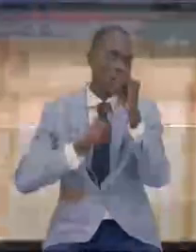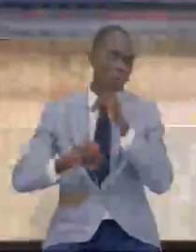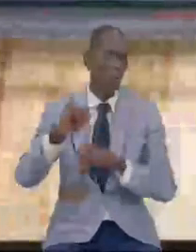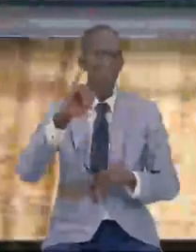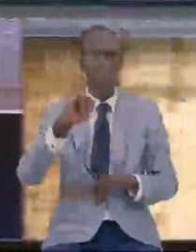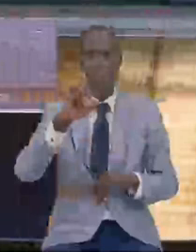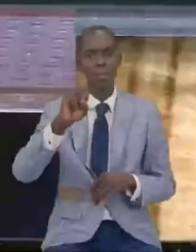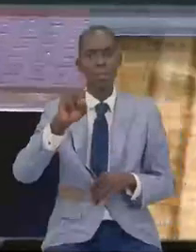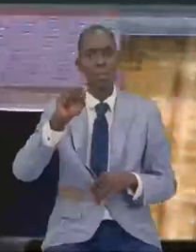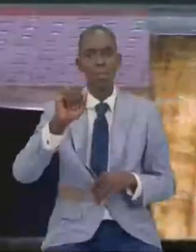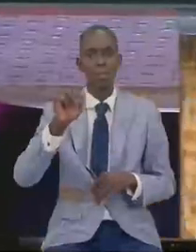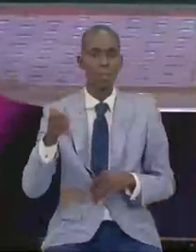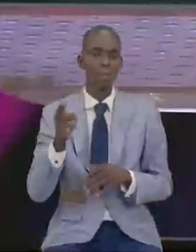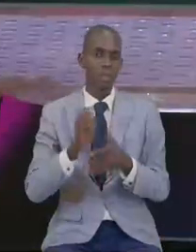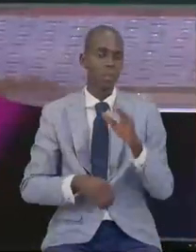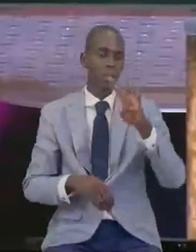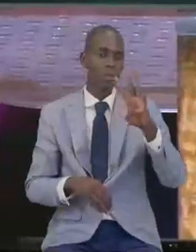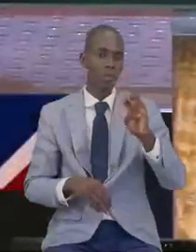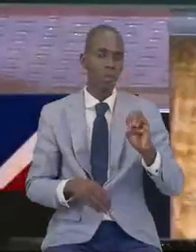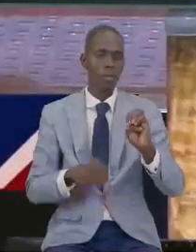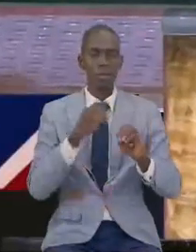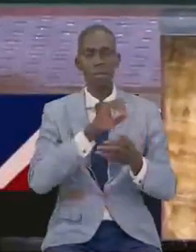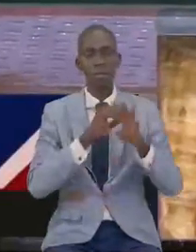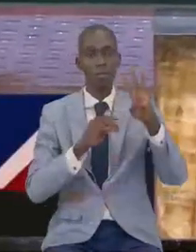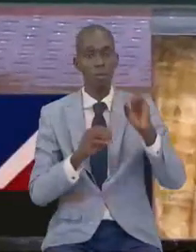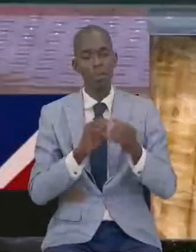Ésaïe 40, Ésaïe